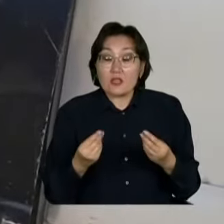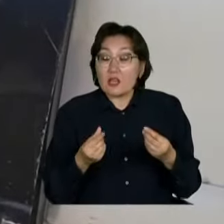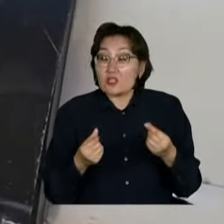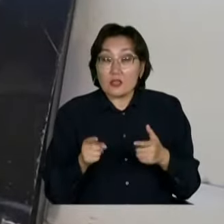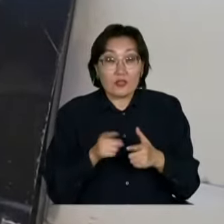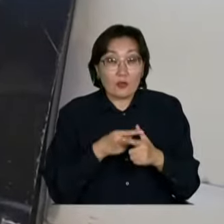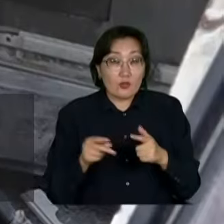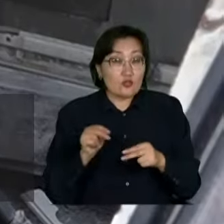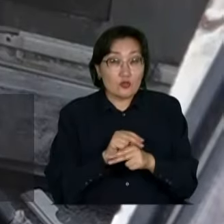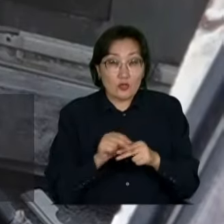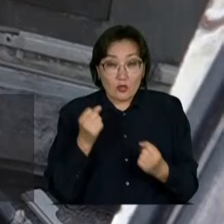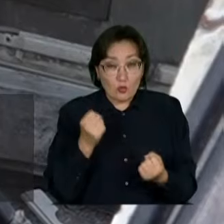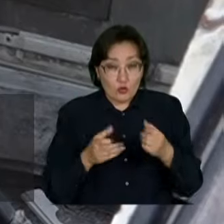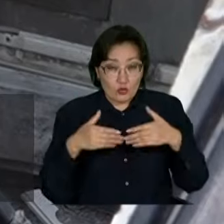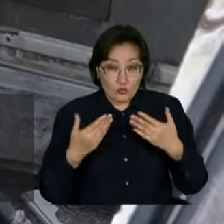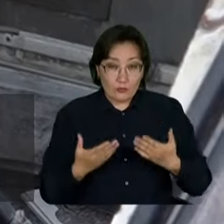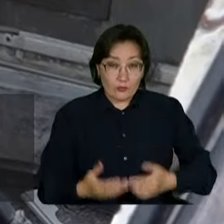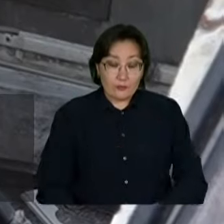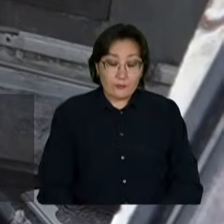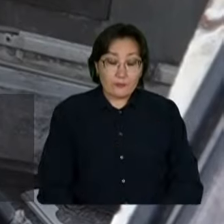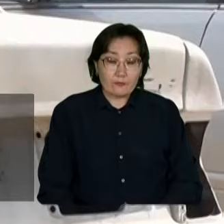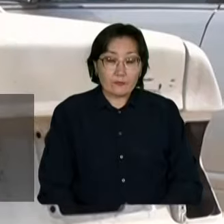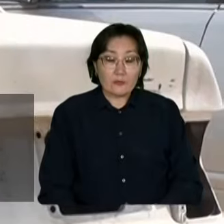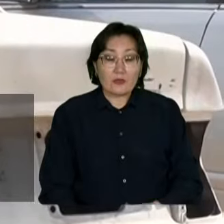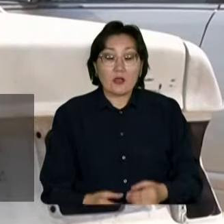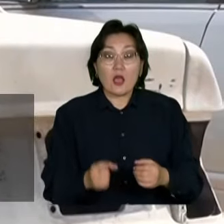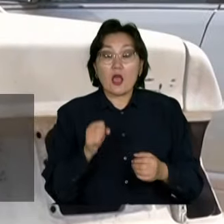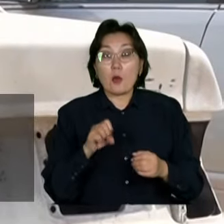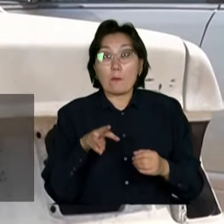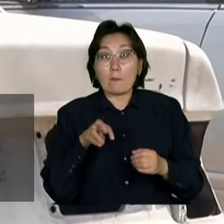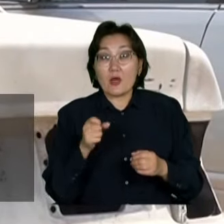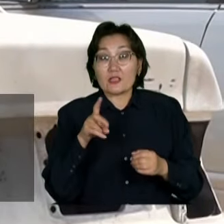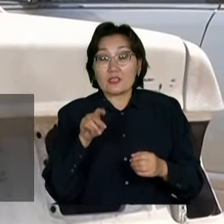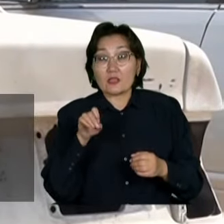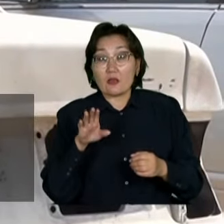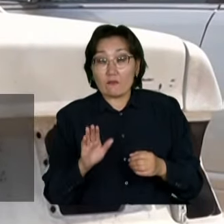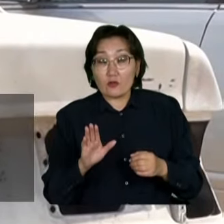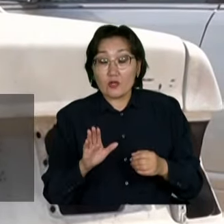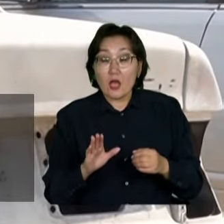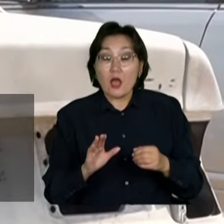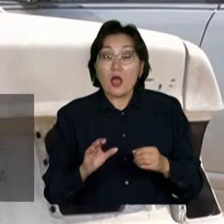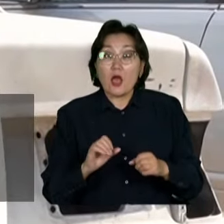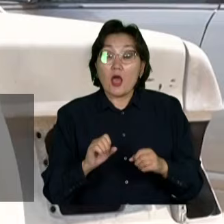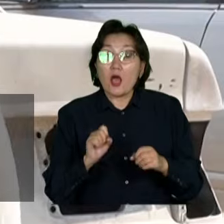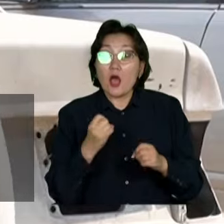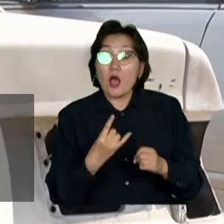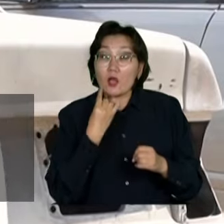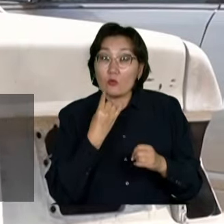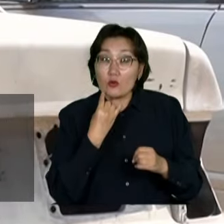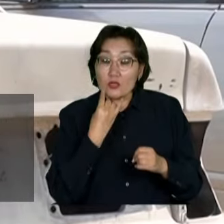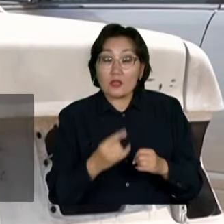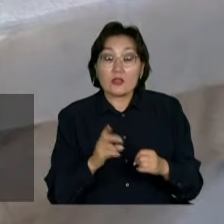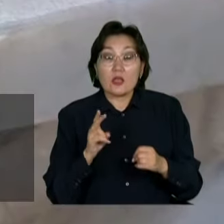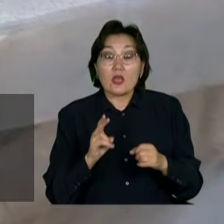не жөнделген көлік жоқ. Магнитофоны да жоқ, аккумуляторы жоқ, кондердің компрессоры жоқ, моторым да жоқ.